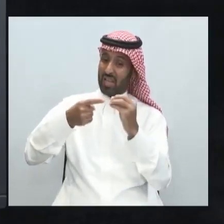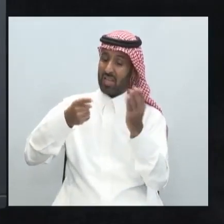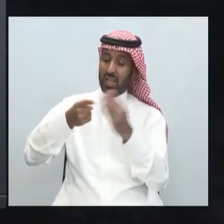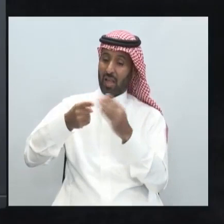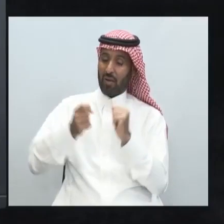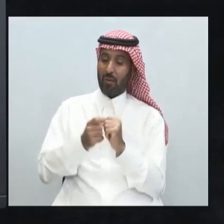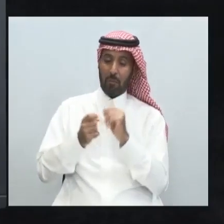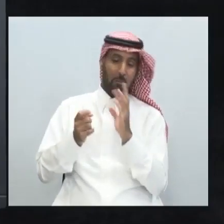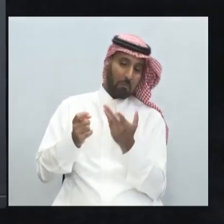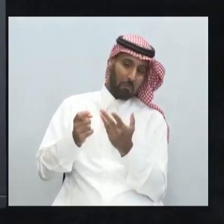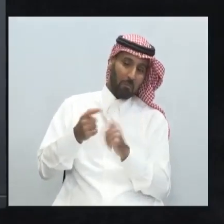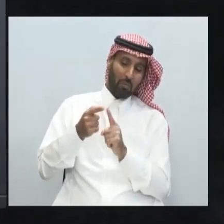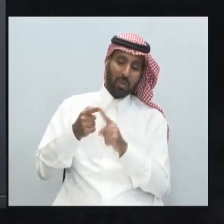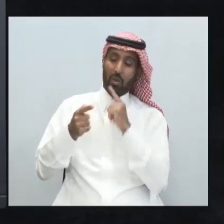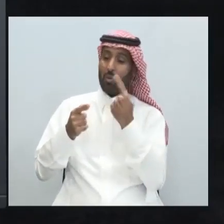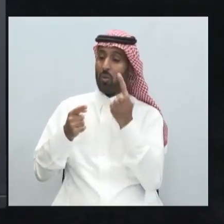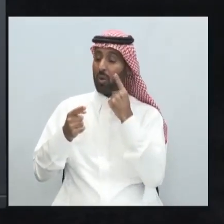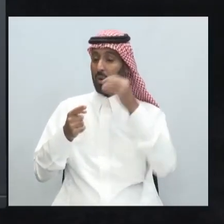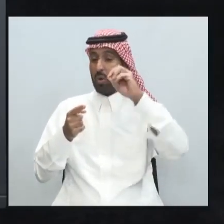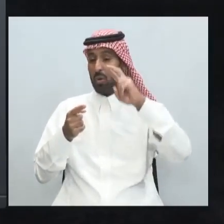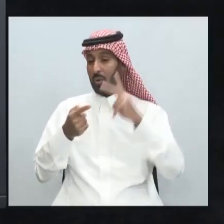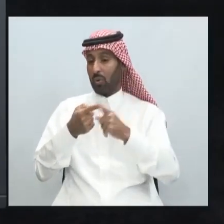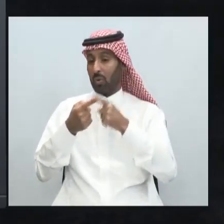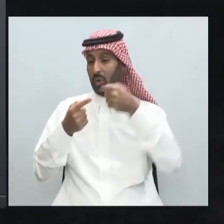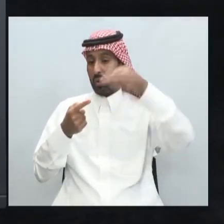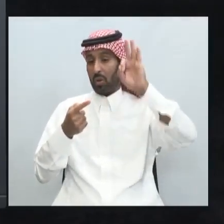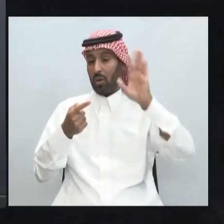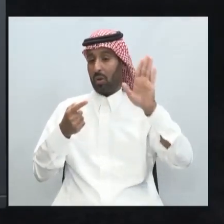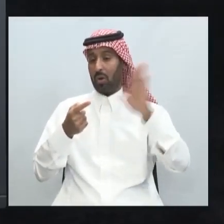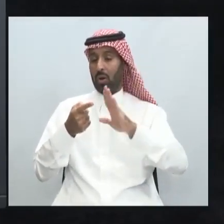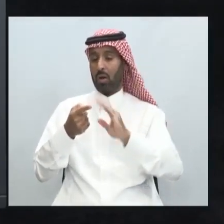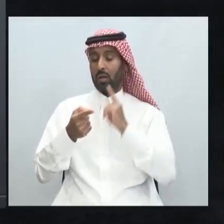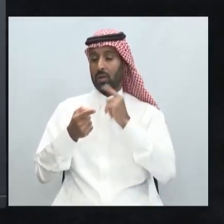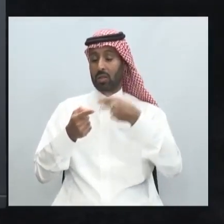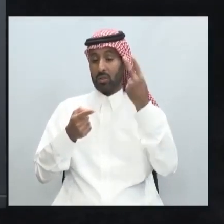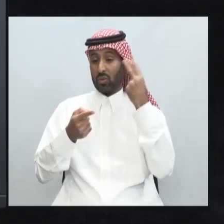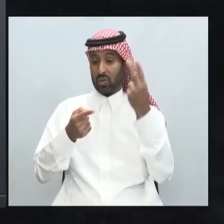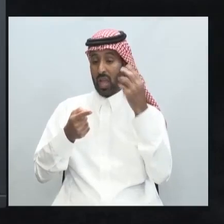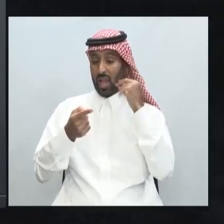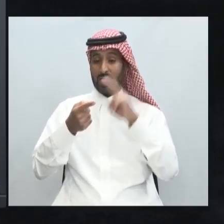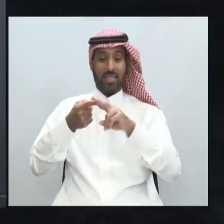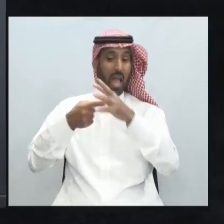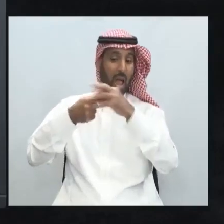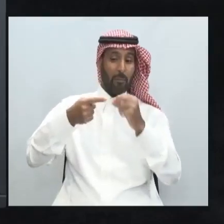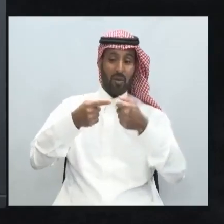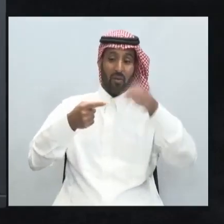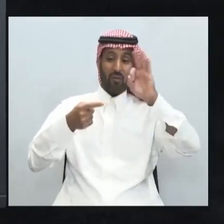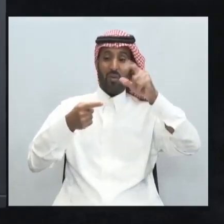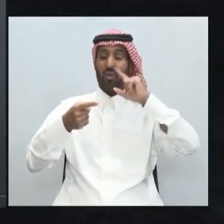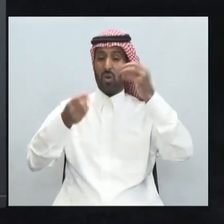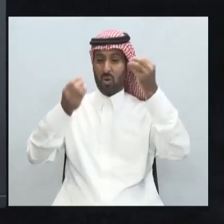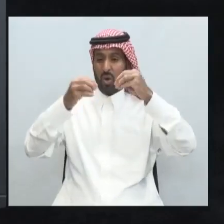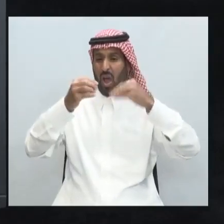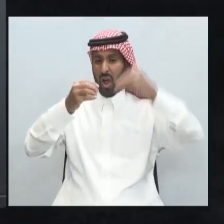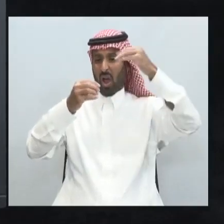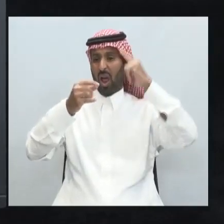جزئين سالبين ولكن الجزء مثلا بين الاكسجين م والفلور هنا جزئين سالبين ولكن الفلور ا اعلى